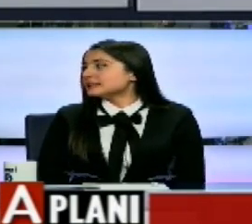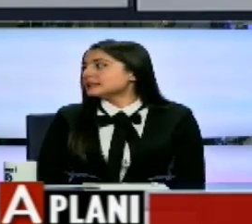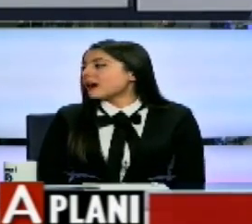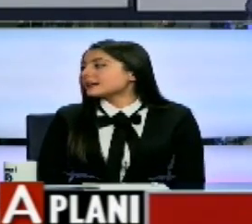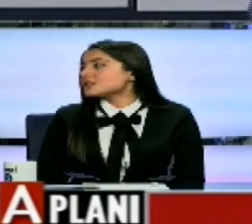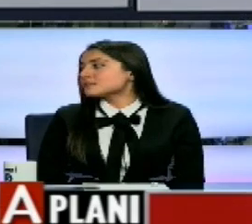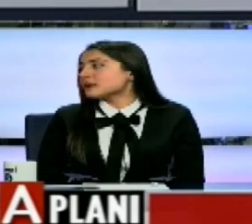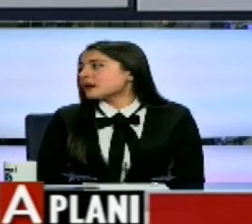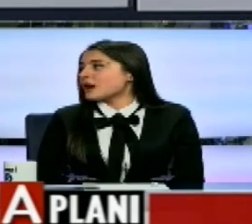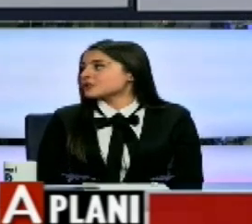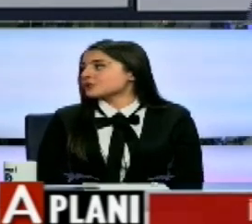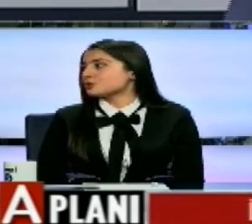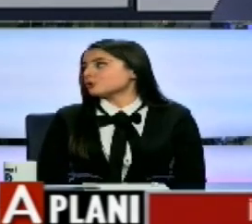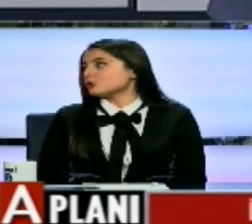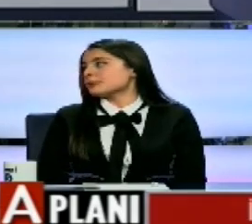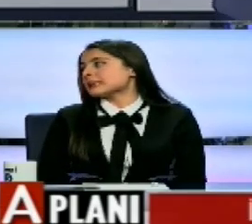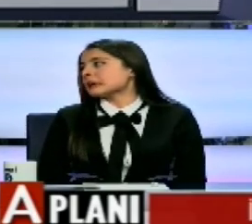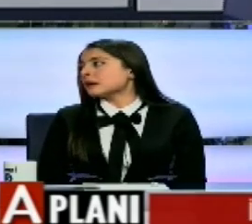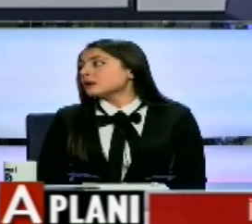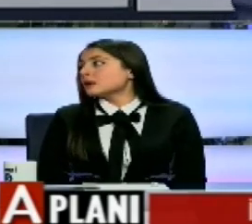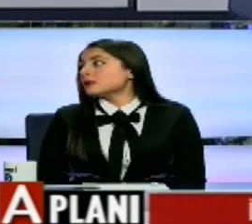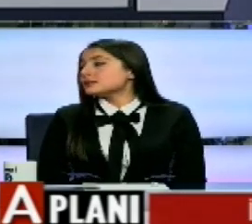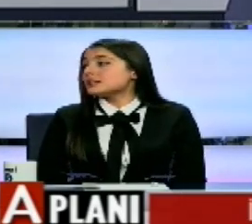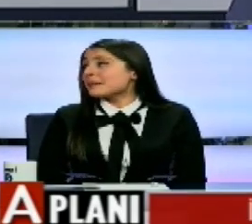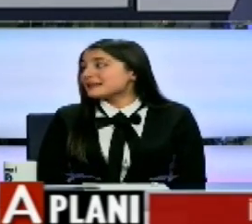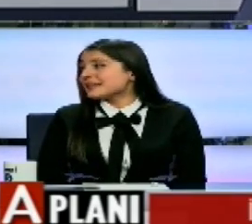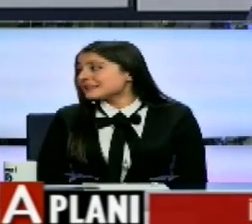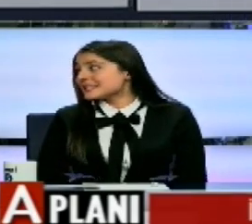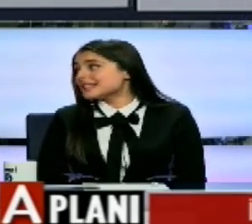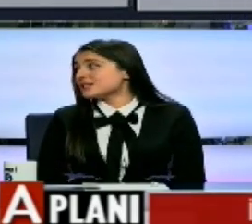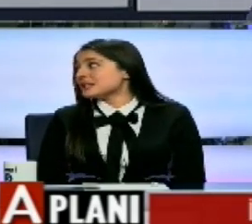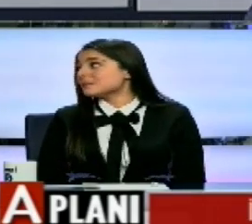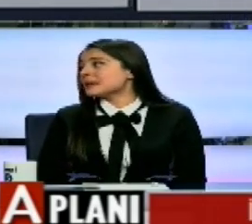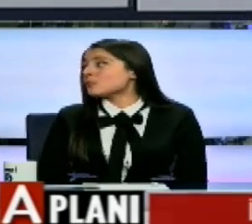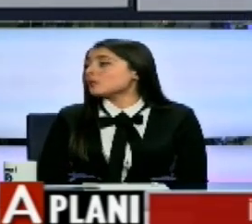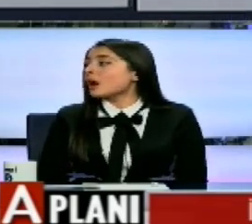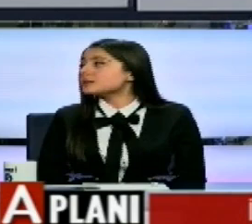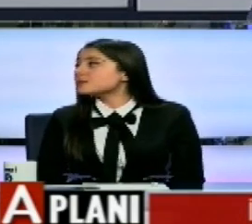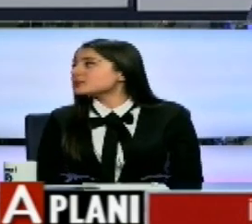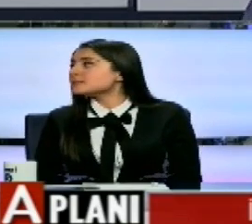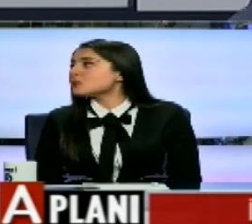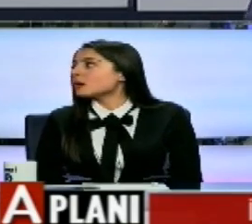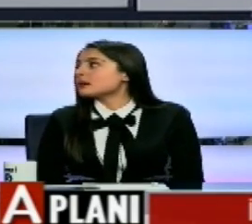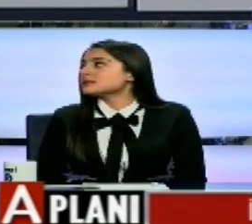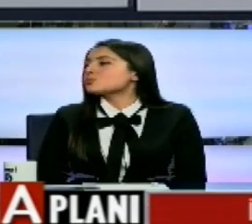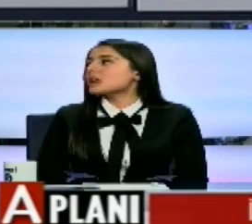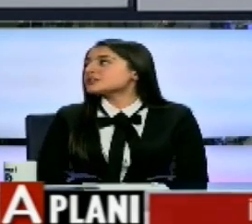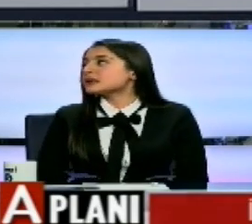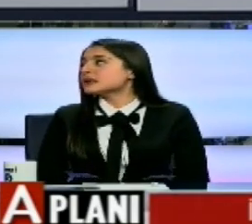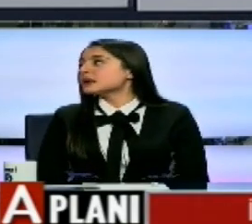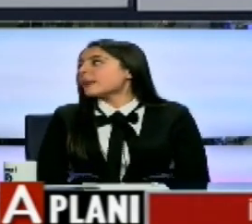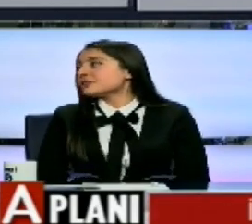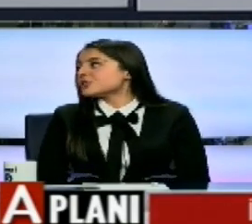bir arkadaşımla karşılaşıyoruz. Mesela camiye nasıl gireceğini bilemiyor, yardımcı kimse yok arkasında. Bu